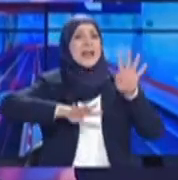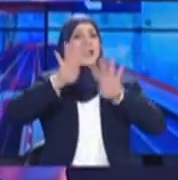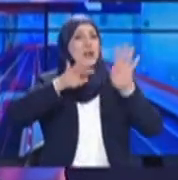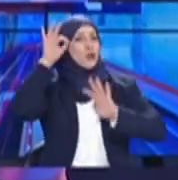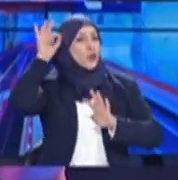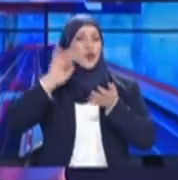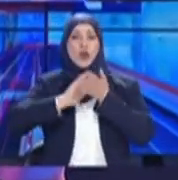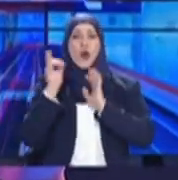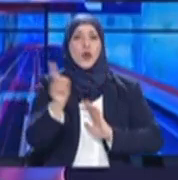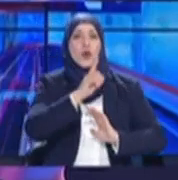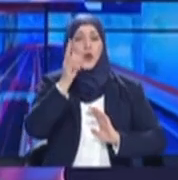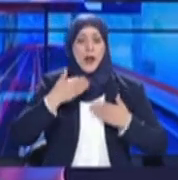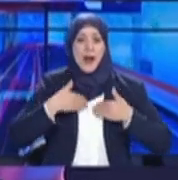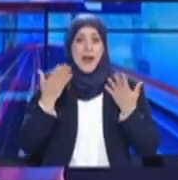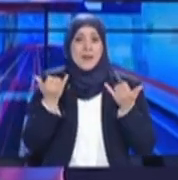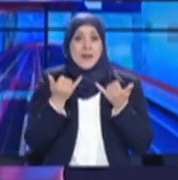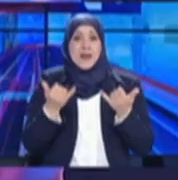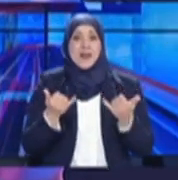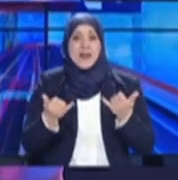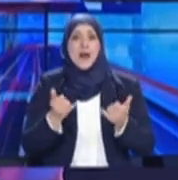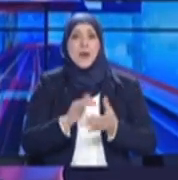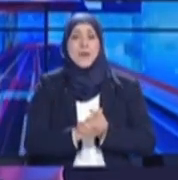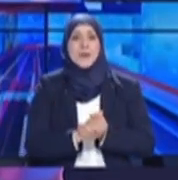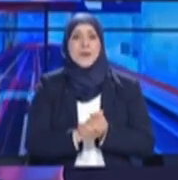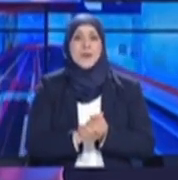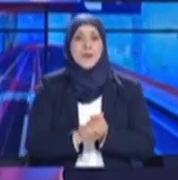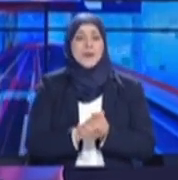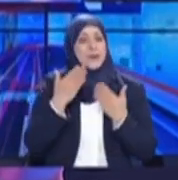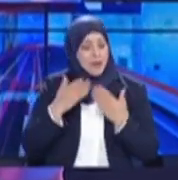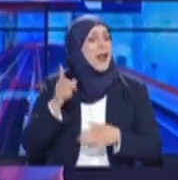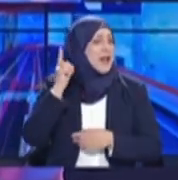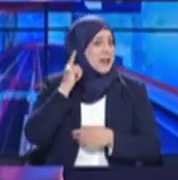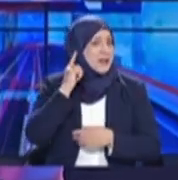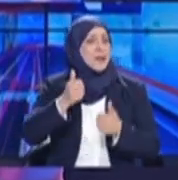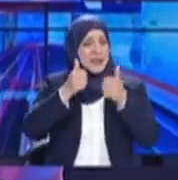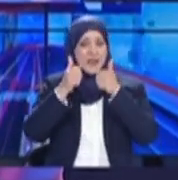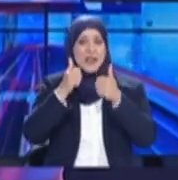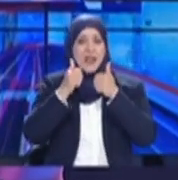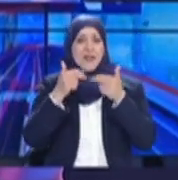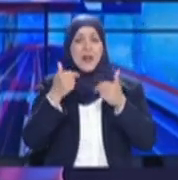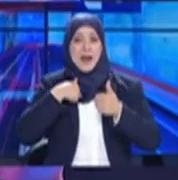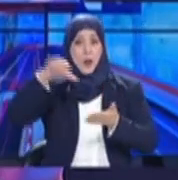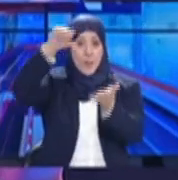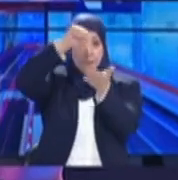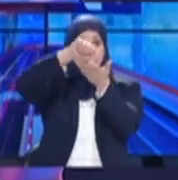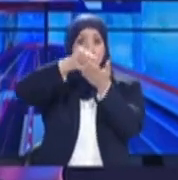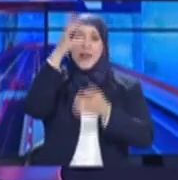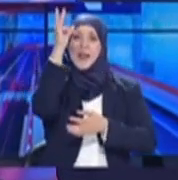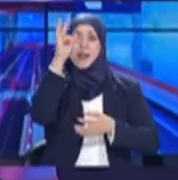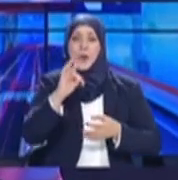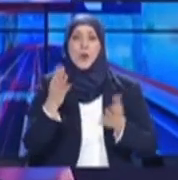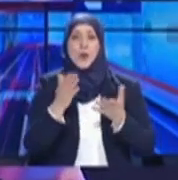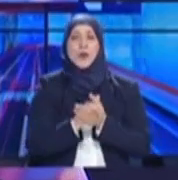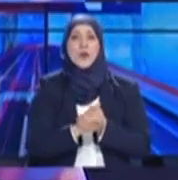موجودين في الوسط مساء الخير الها من المجتمع اليك سيده نحن في وسط مدينه طويل في المتابعه في